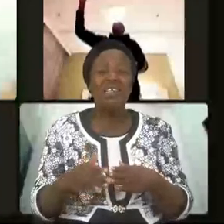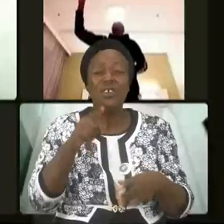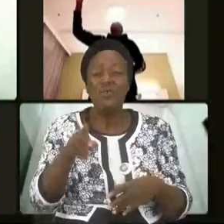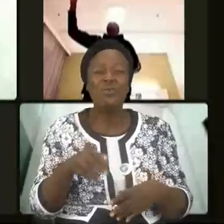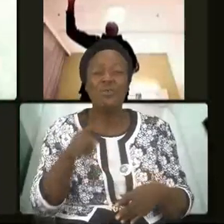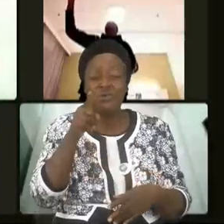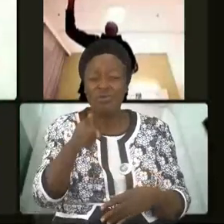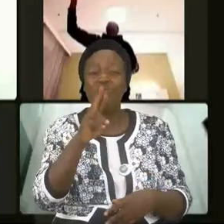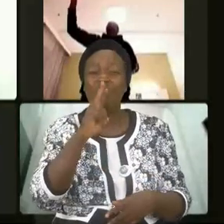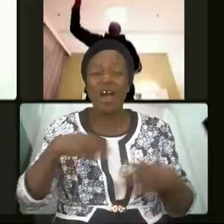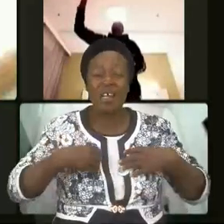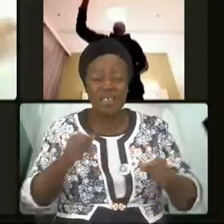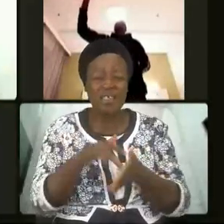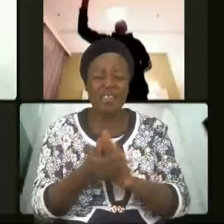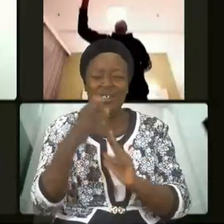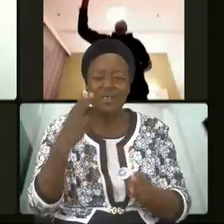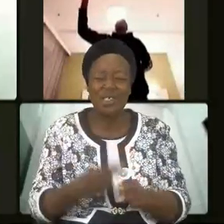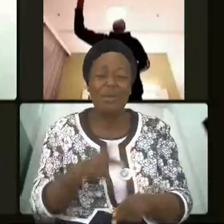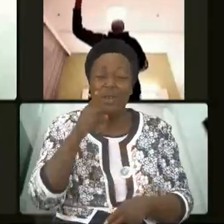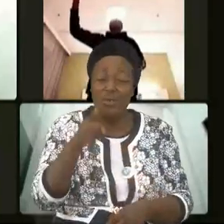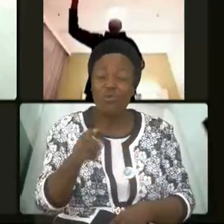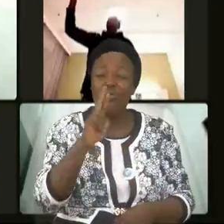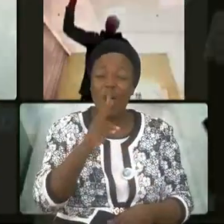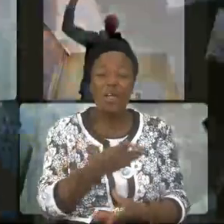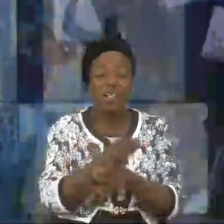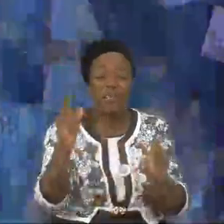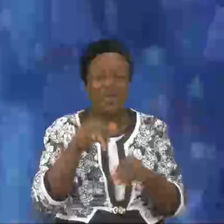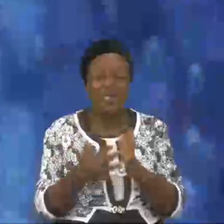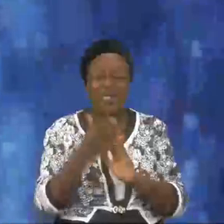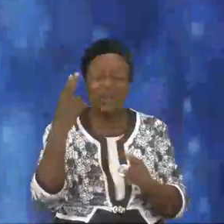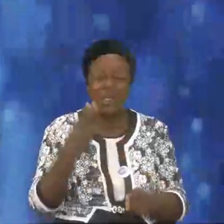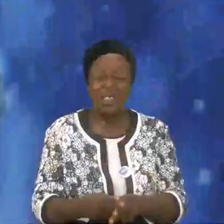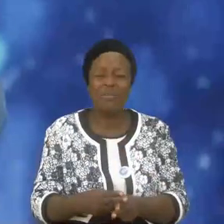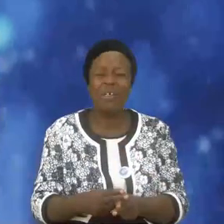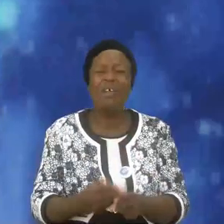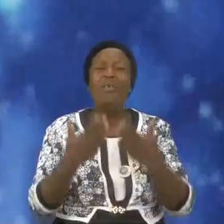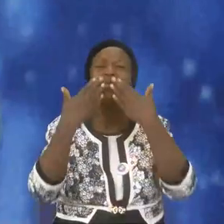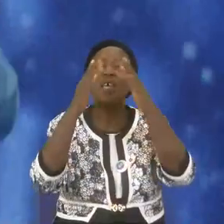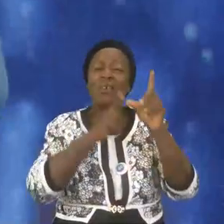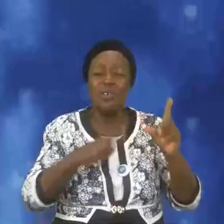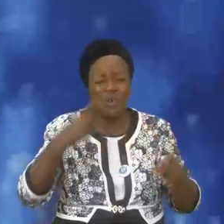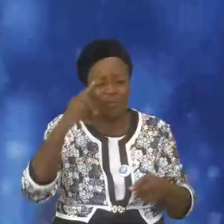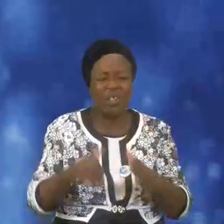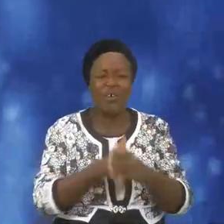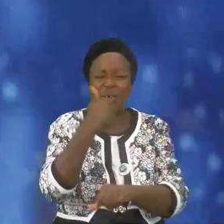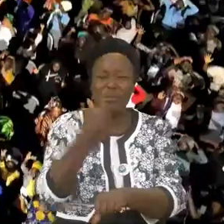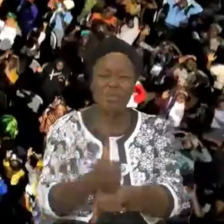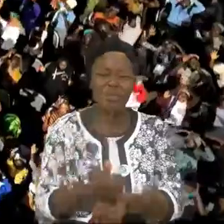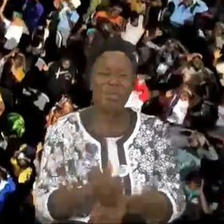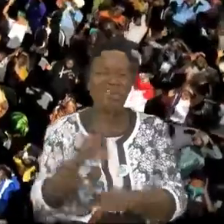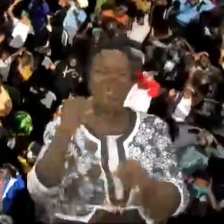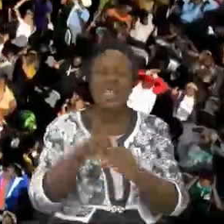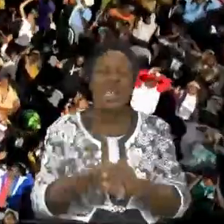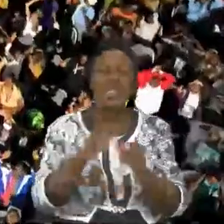tu es guéri, tu es délivré. Merci Seigneur pour la